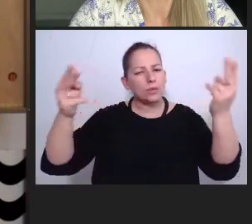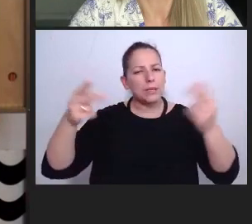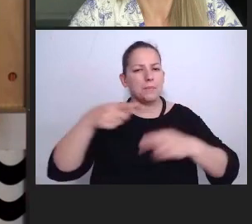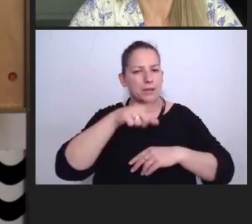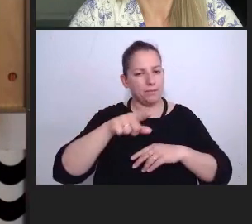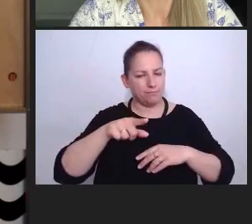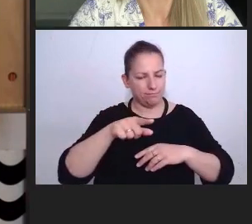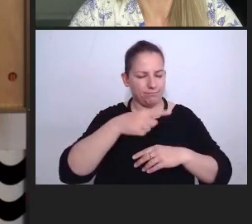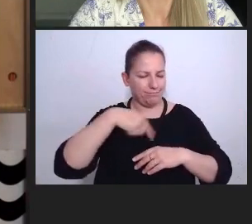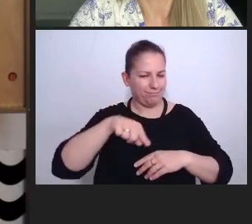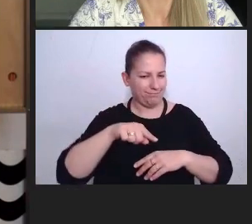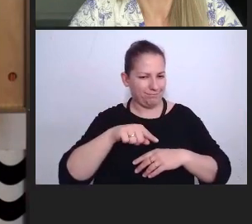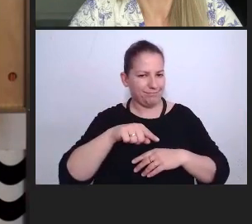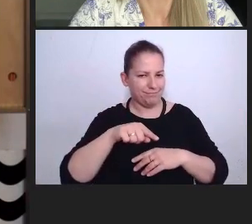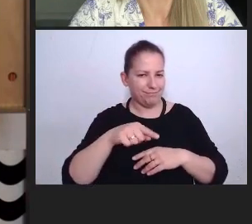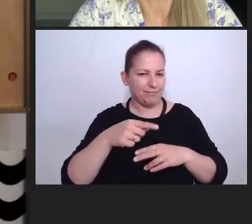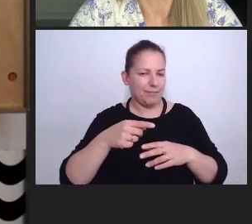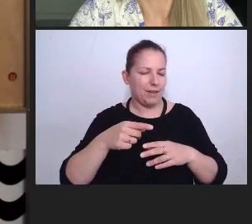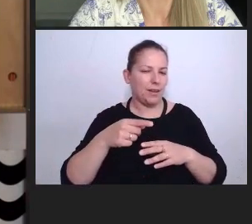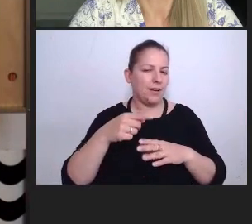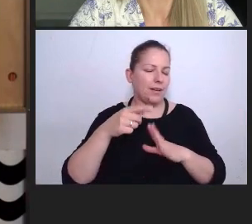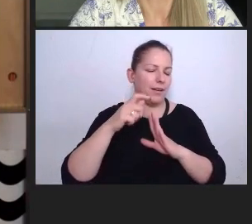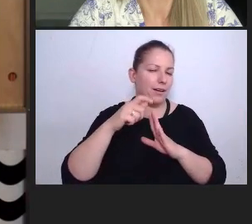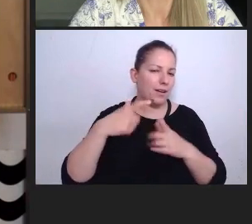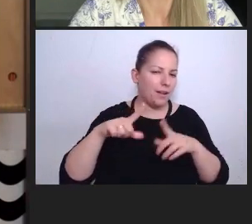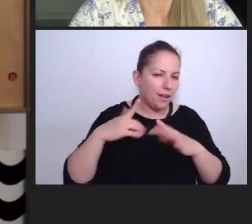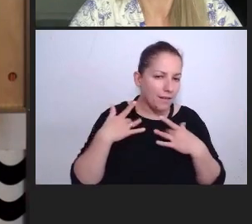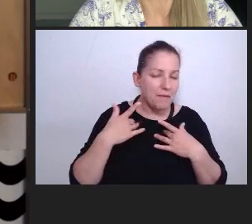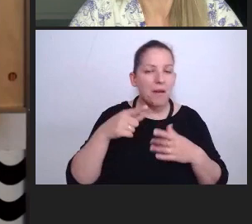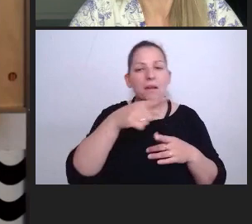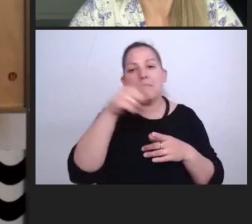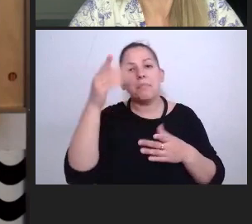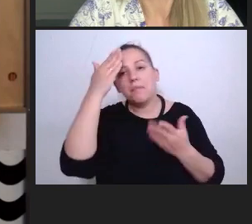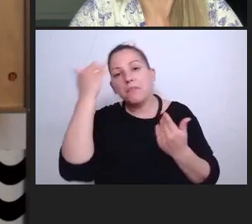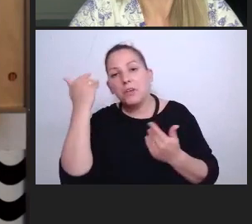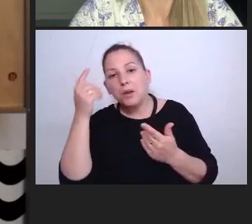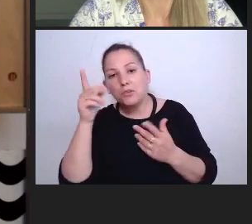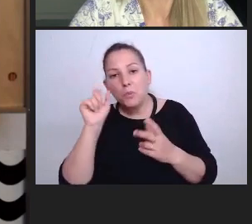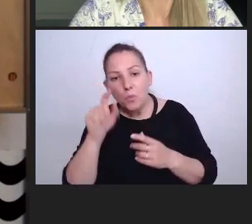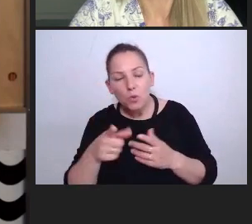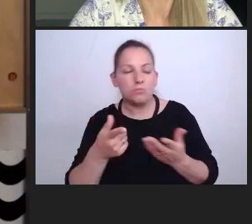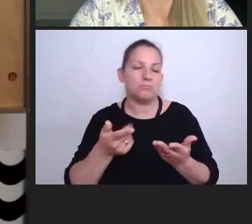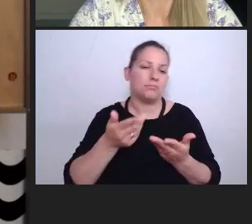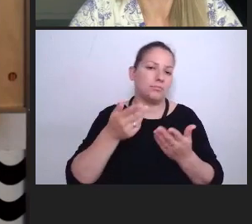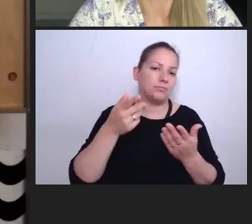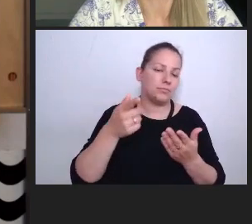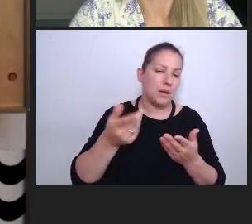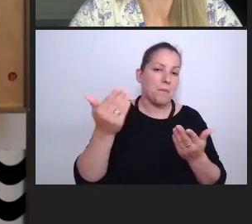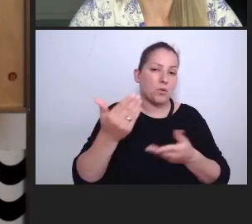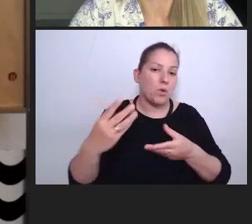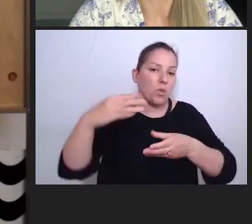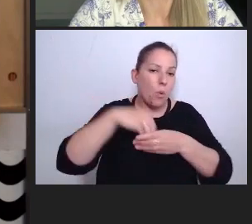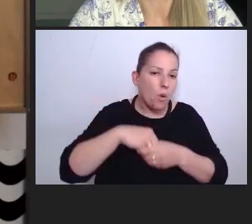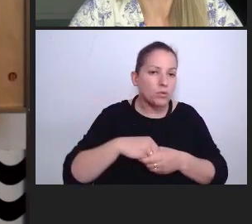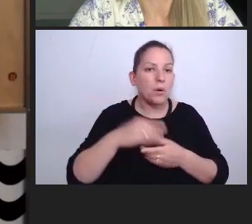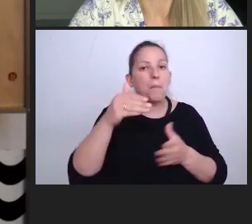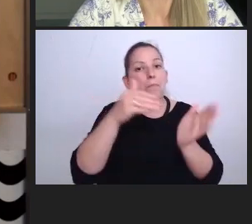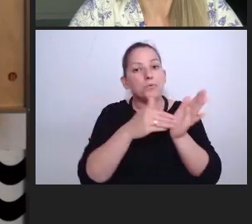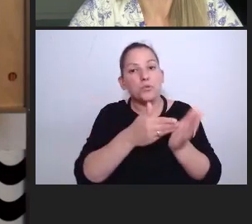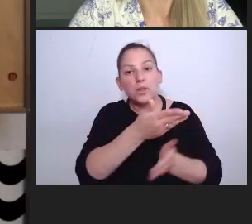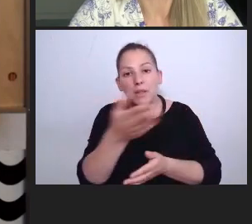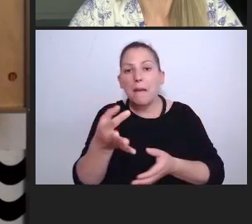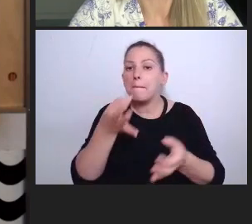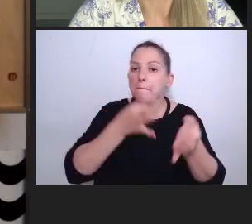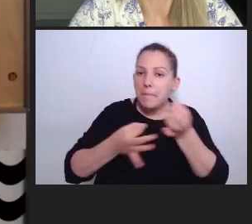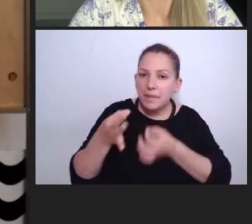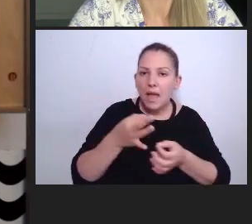wasi znajomi zapomnieli, że ona jest, albo w ogóle nie wiedzieli, że będzie. Może im się przyda, może dołączą do nas, będą zadawać pytania, a